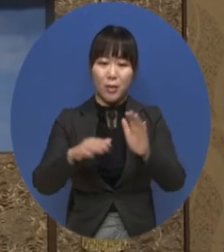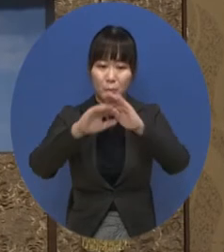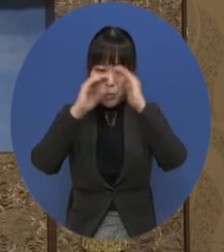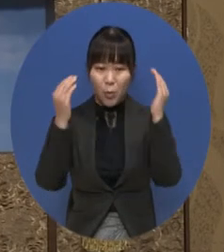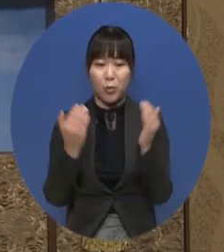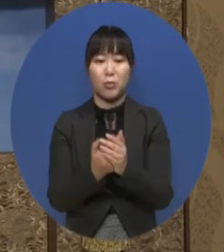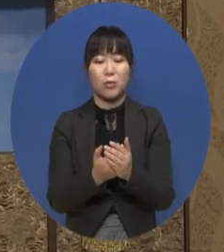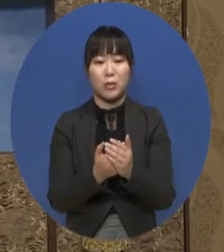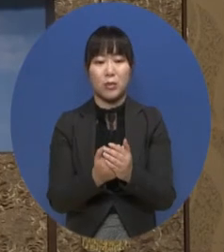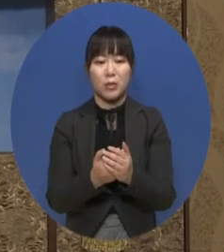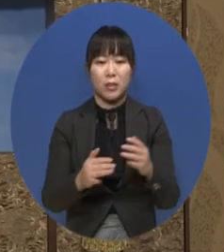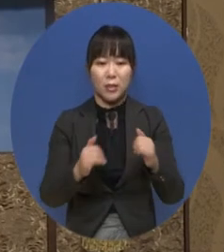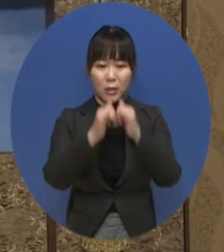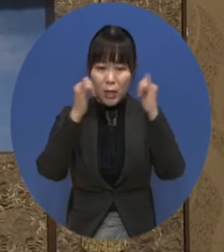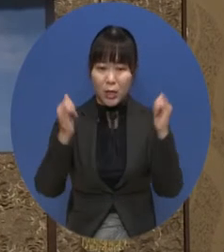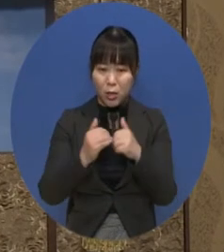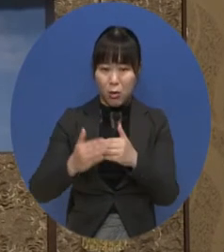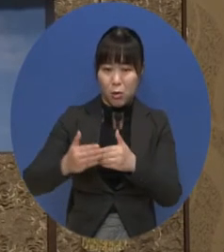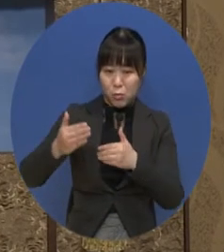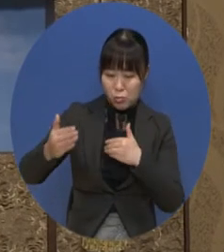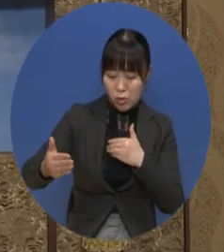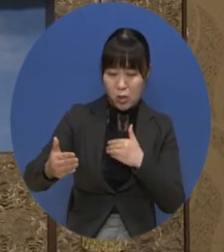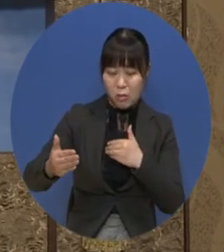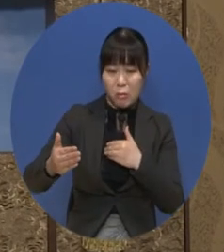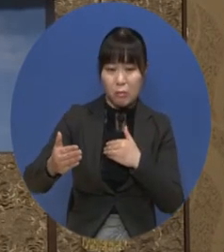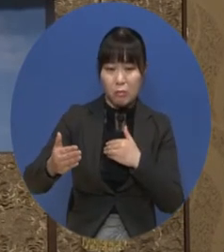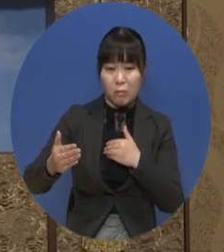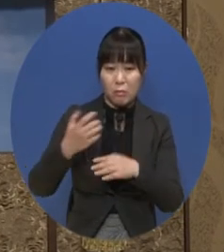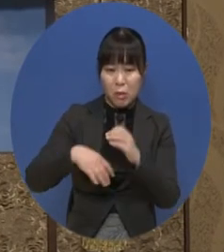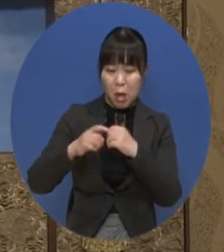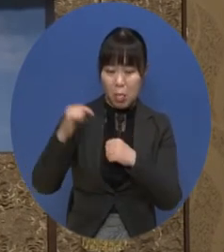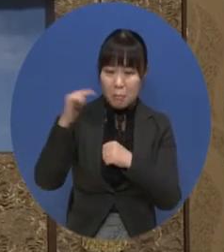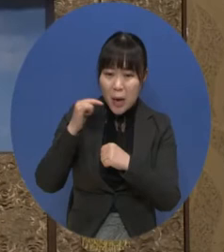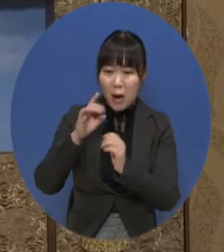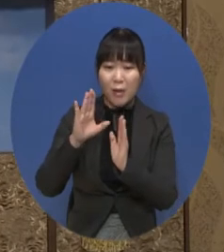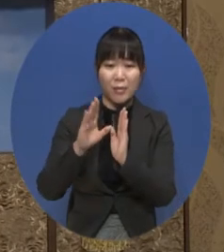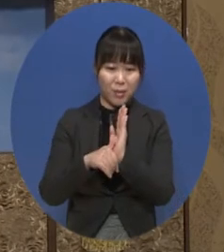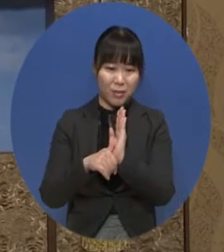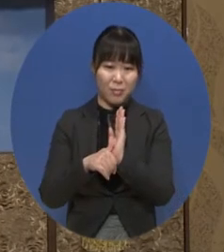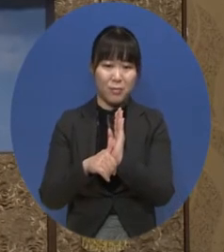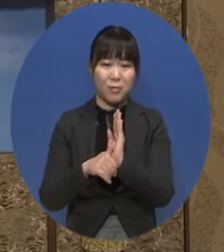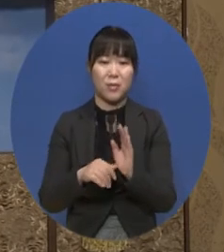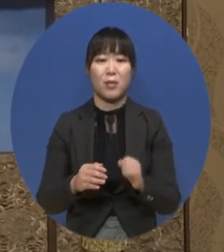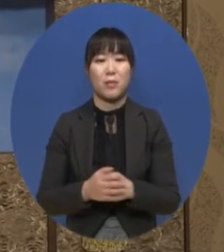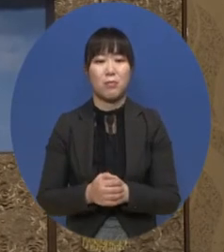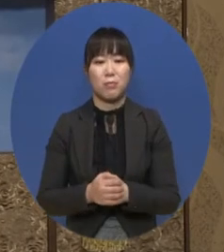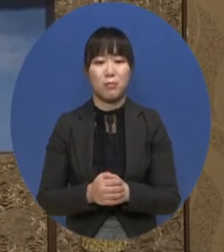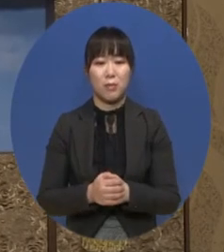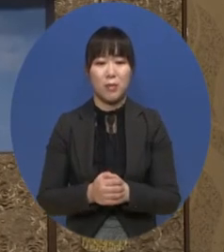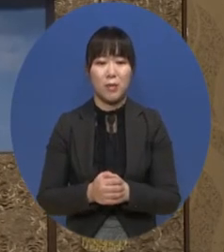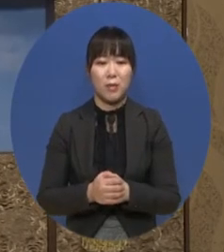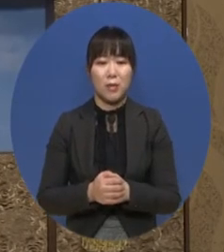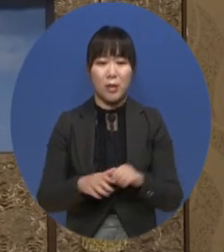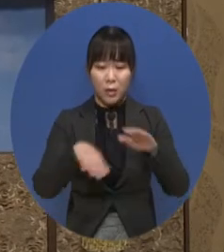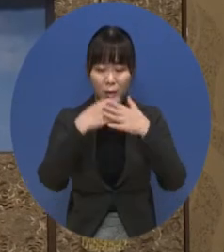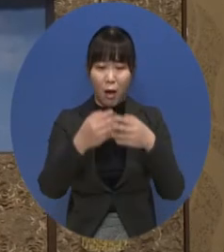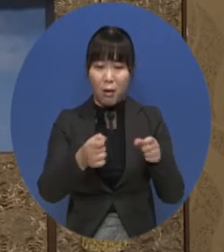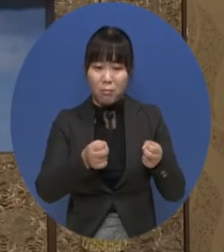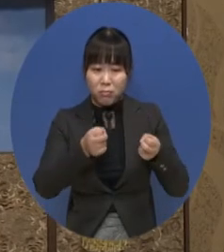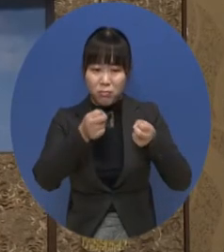사회적 거리두기? 강화된 사회적 거리두기였을 거예요. 그래서 이게 발달장애한테